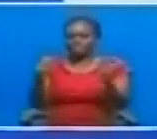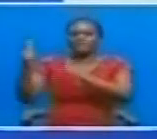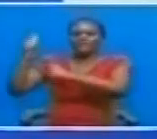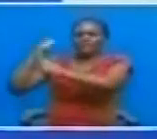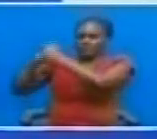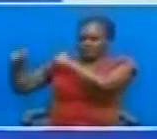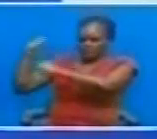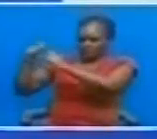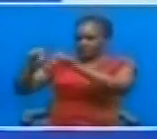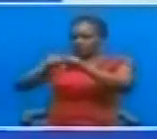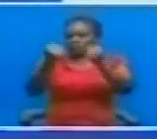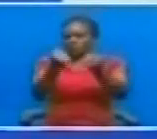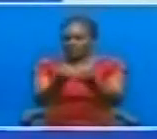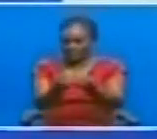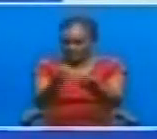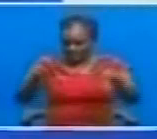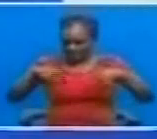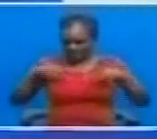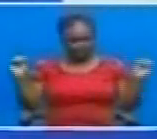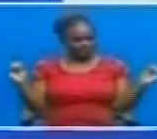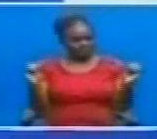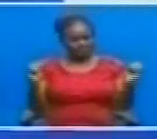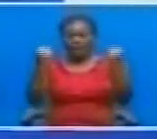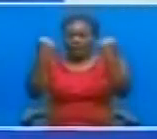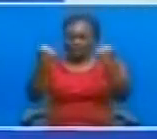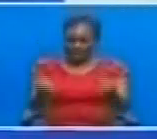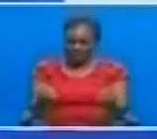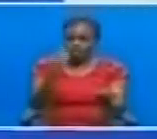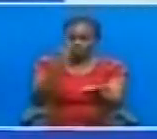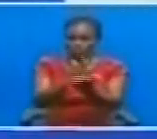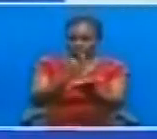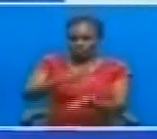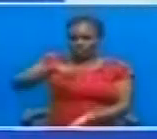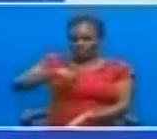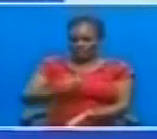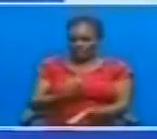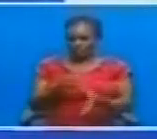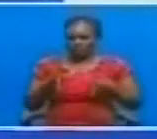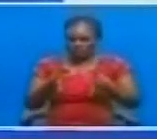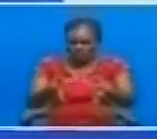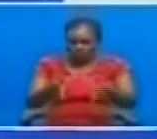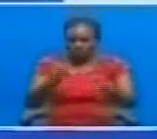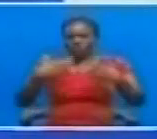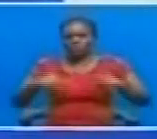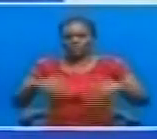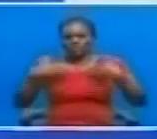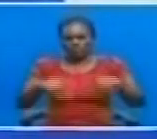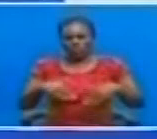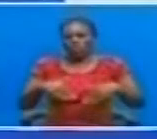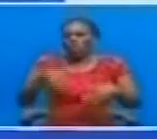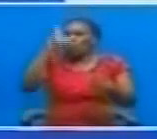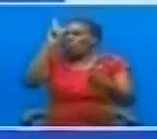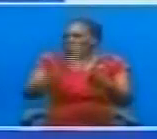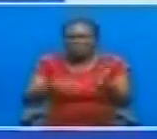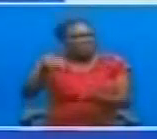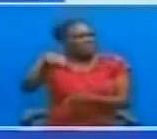culture, our societies don't accept. It's very difficult for us to be able to impose on people that